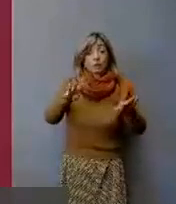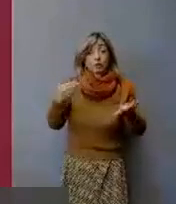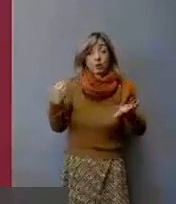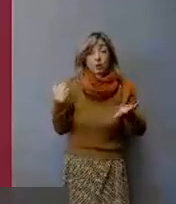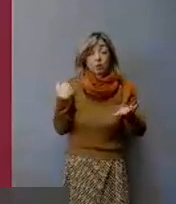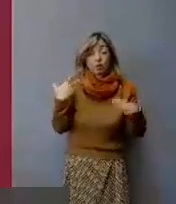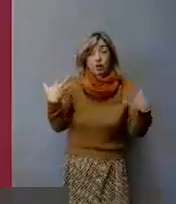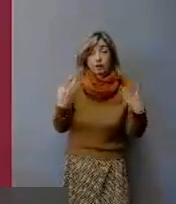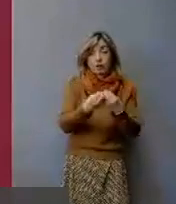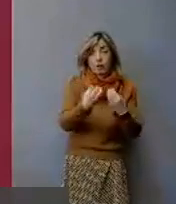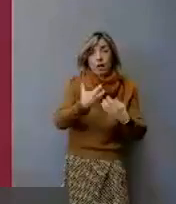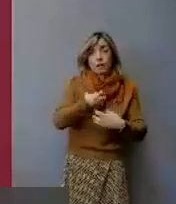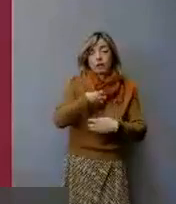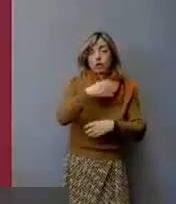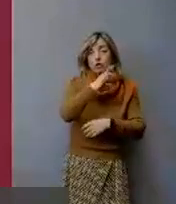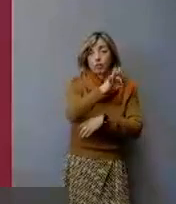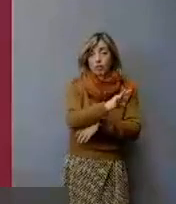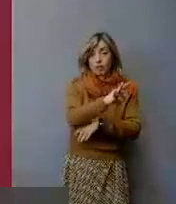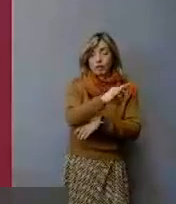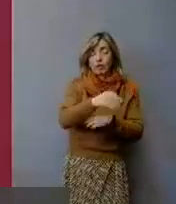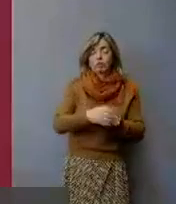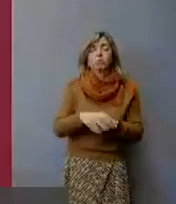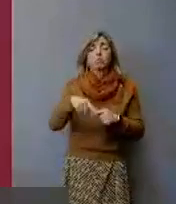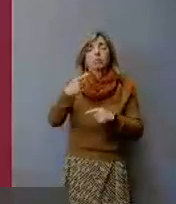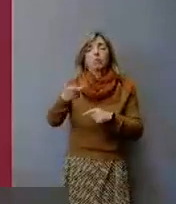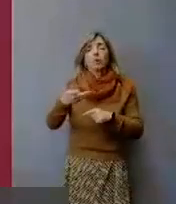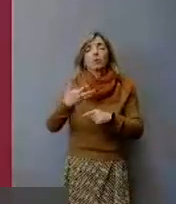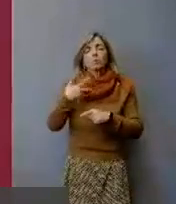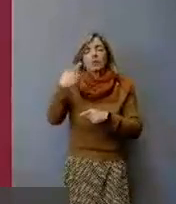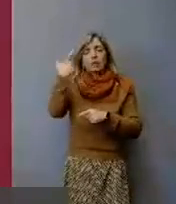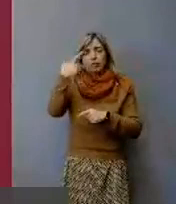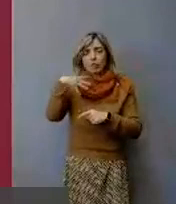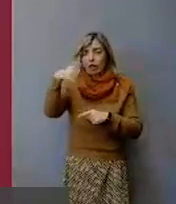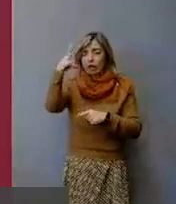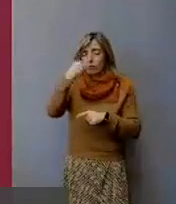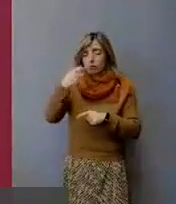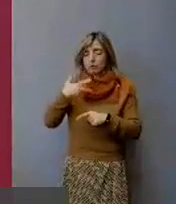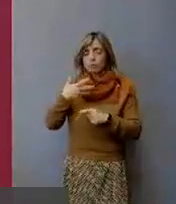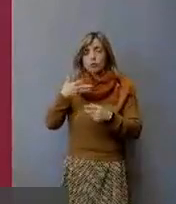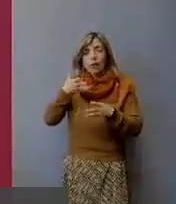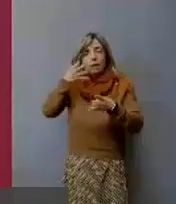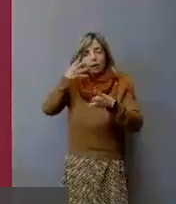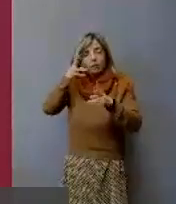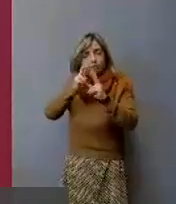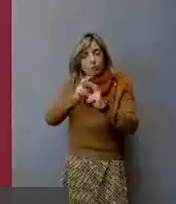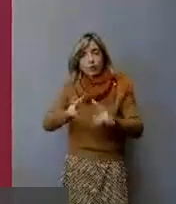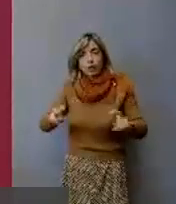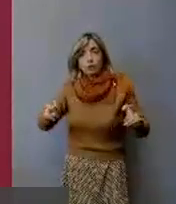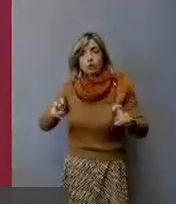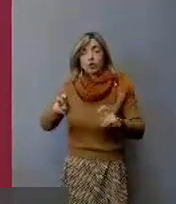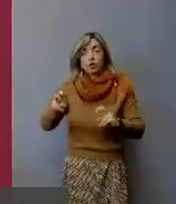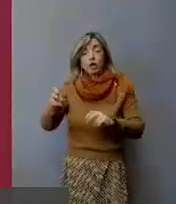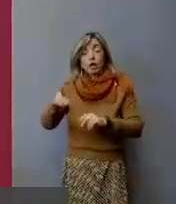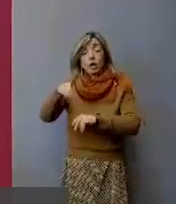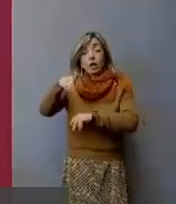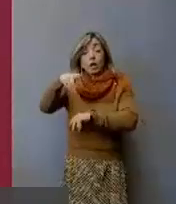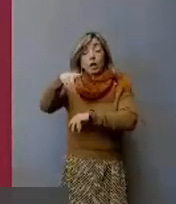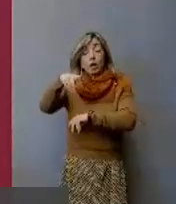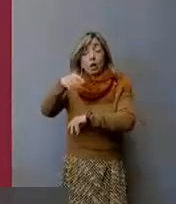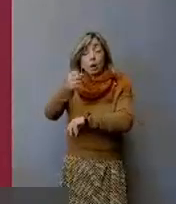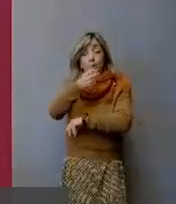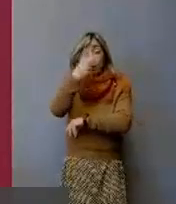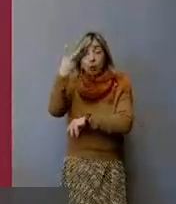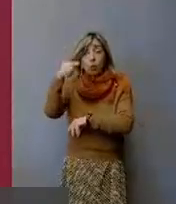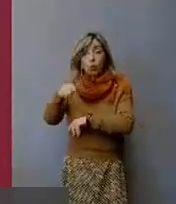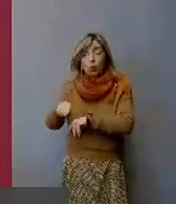a capire ma faccia un'indagine della procura com'è possibile che i due studi commissionati dal comune a fra 2019 2020 sulle condizioni delle